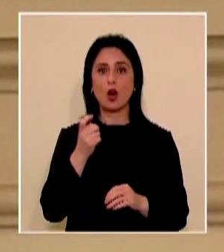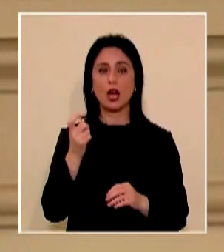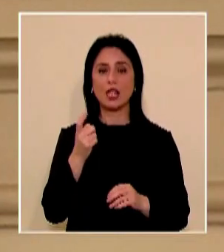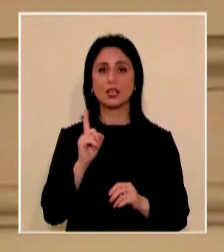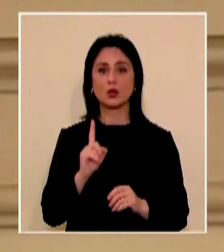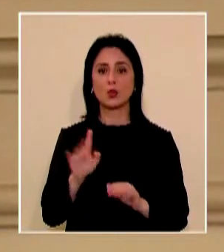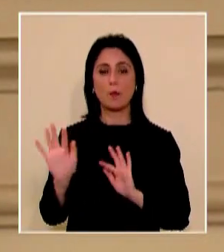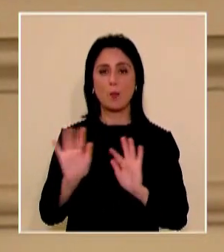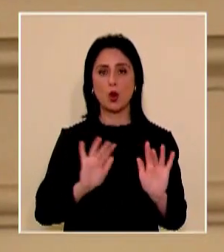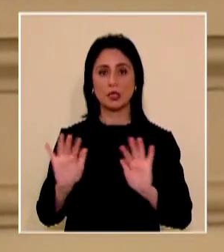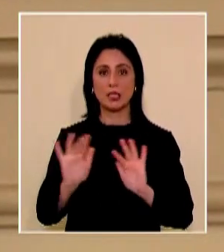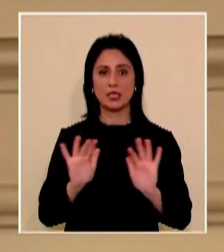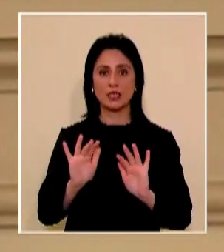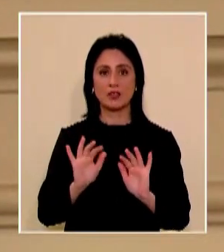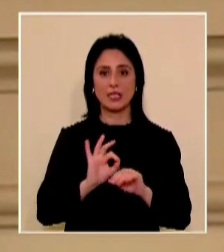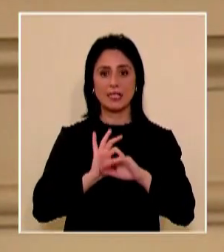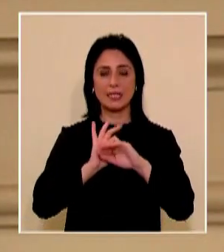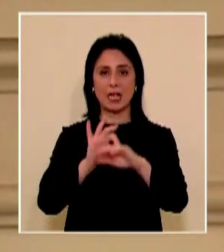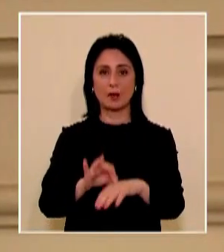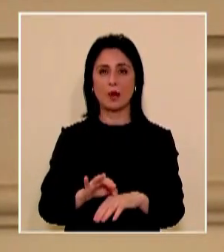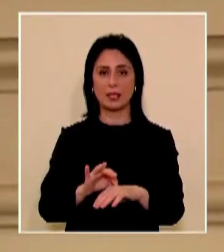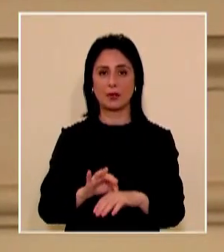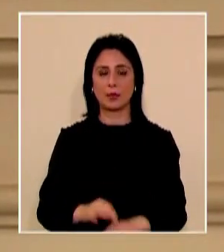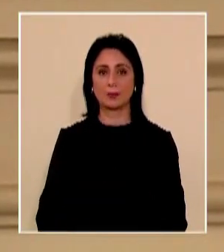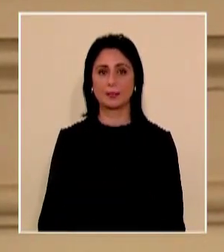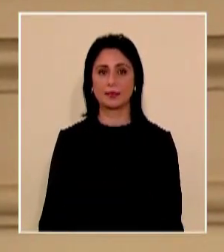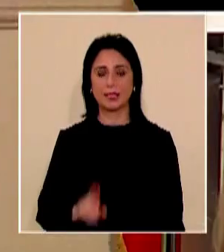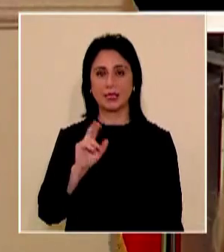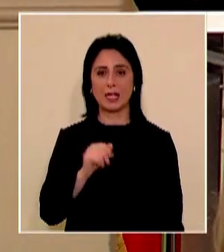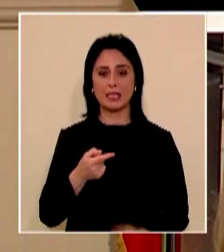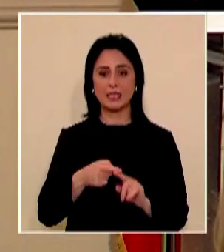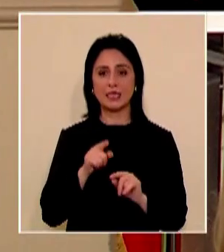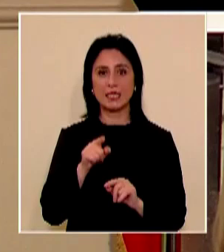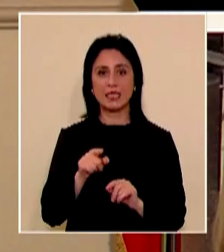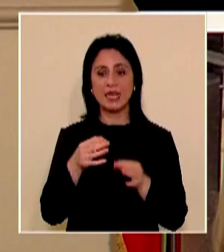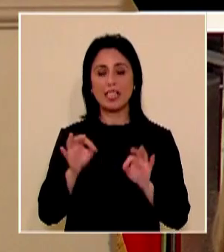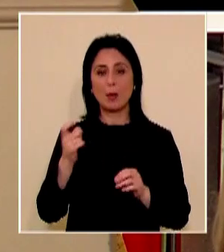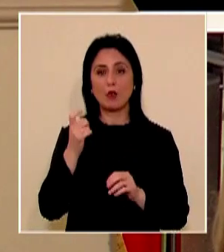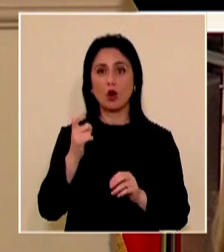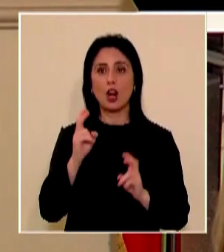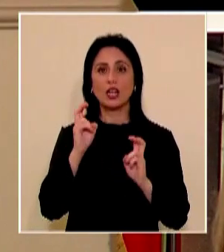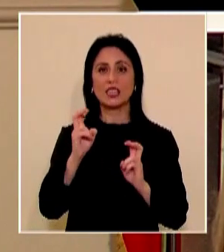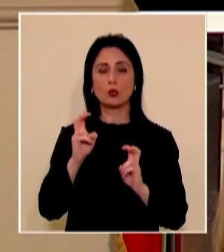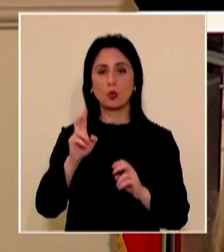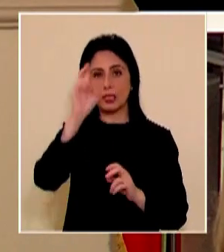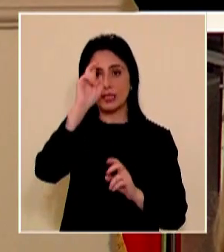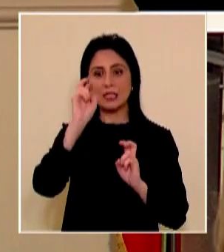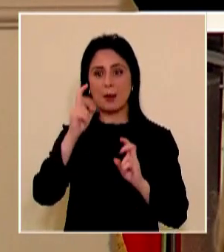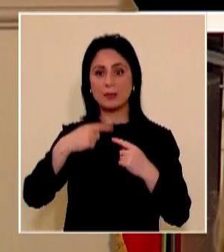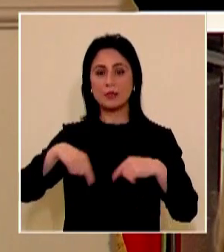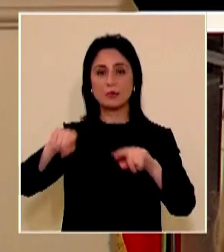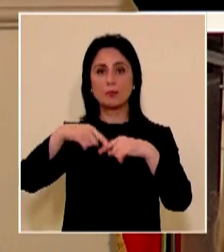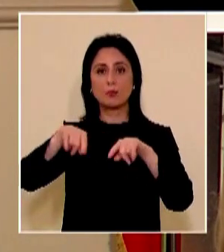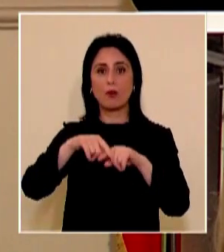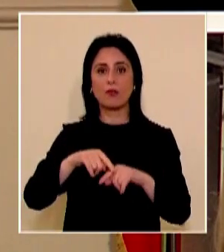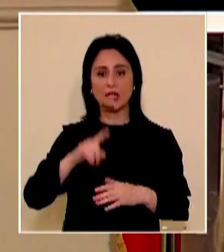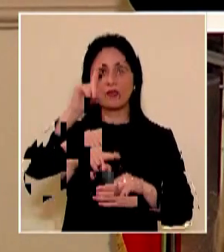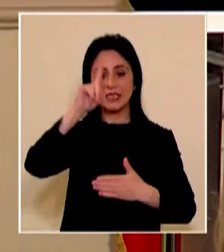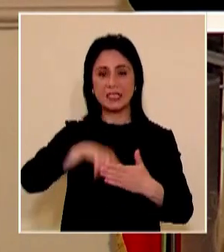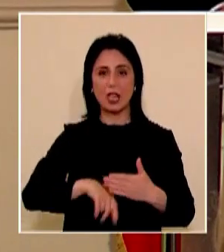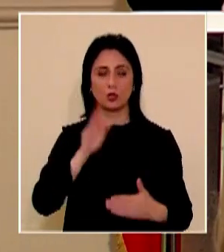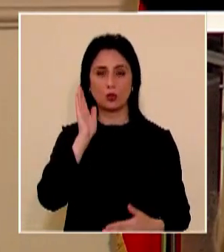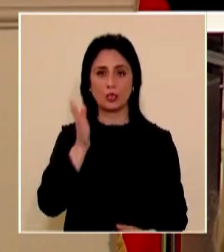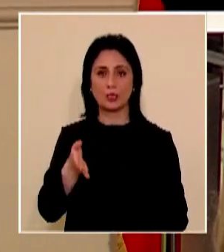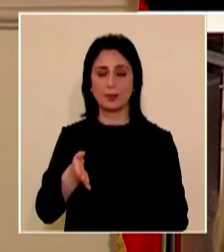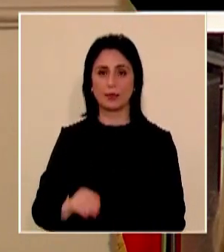będą dobrze funkcjonowały i że te instytucje demokratyczne będą stawały się wiarygodne dla obywateli,